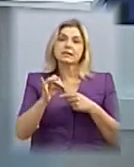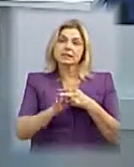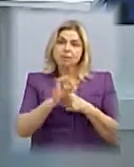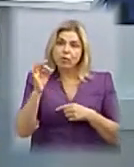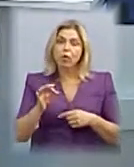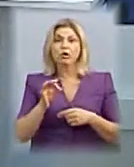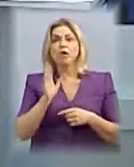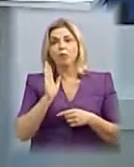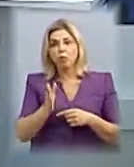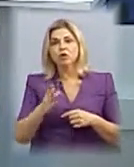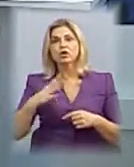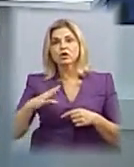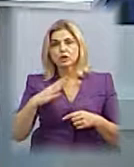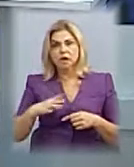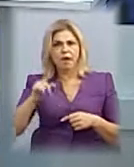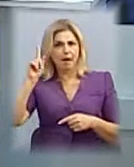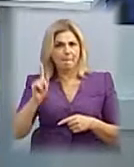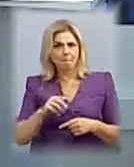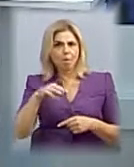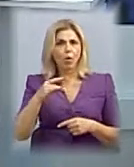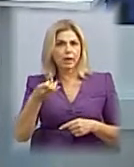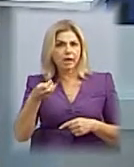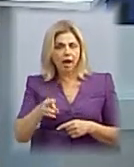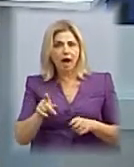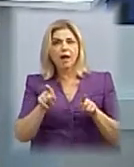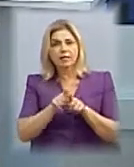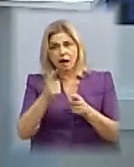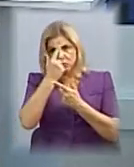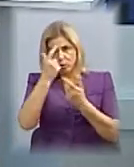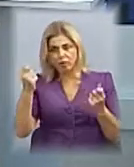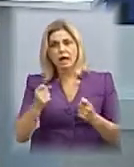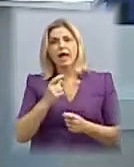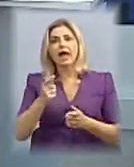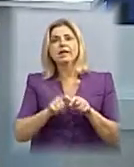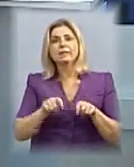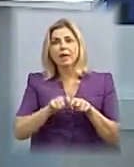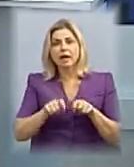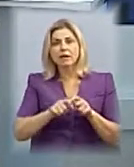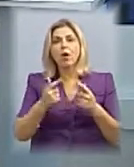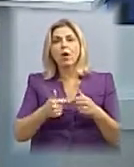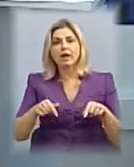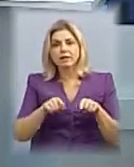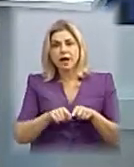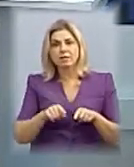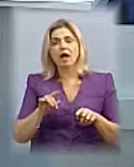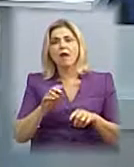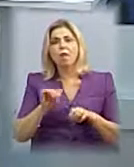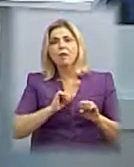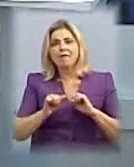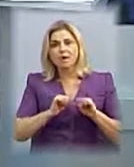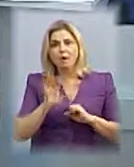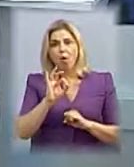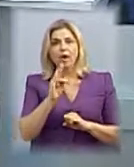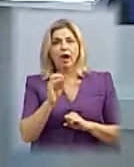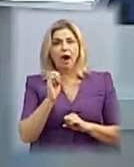України очікують появу кульових блискавок. Про це повідомили експерти Світової організації управління океану та атмосфери.